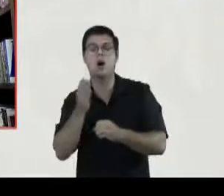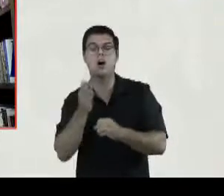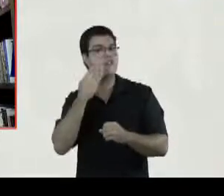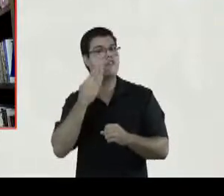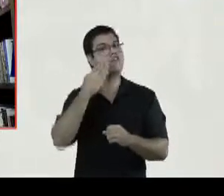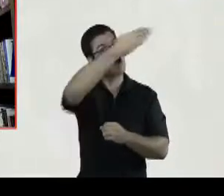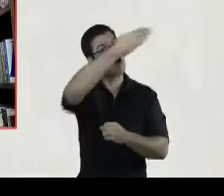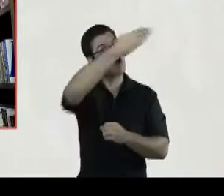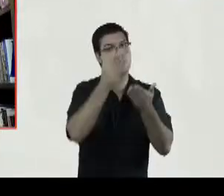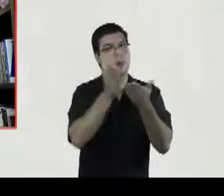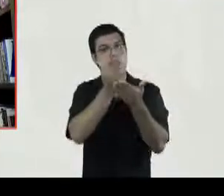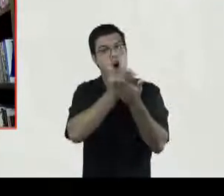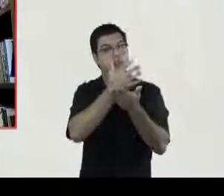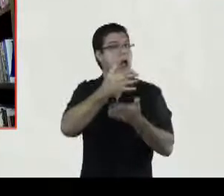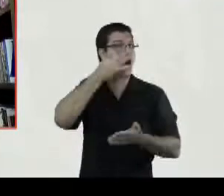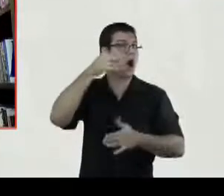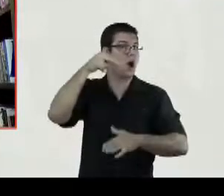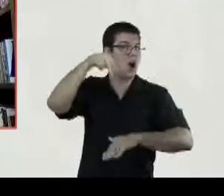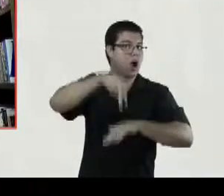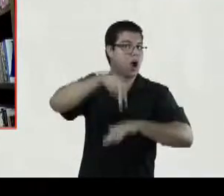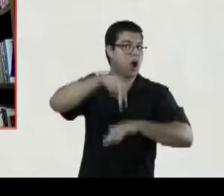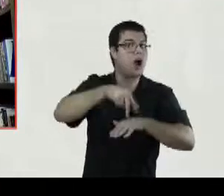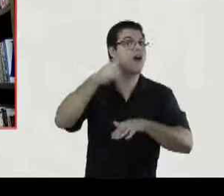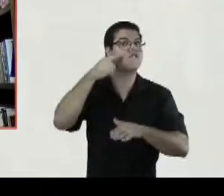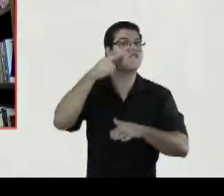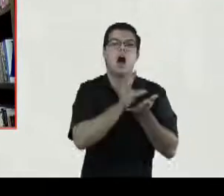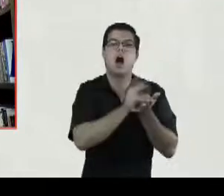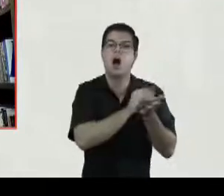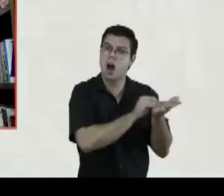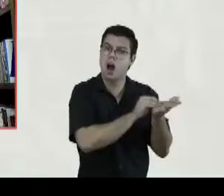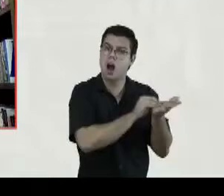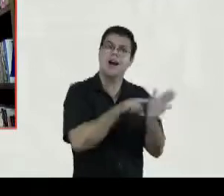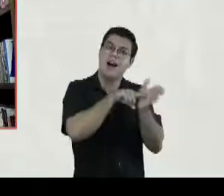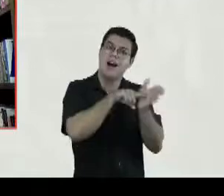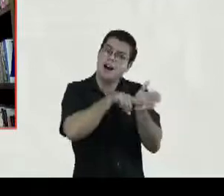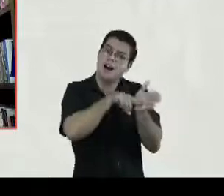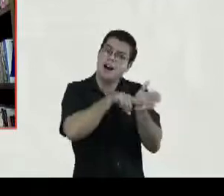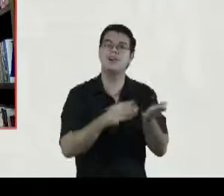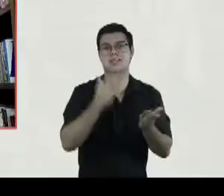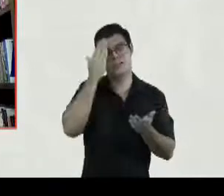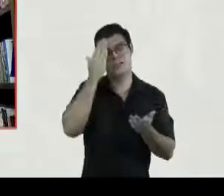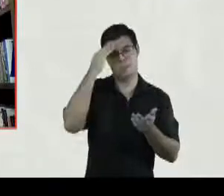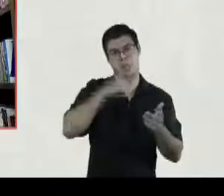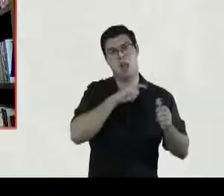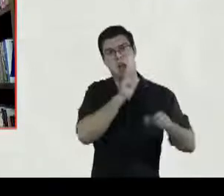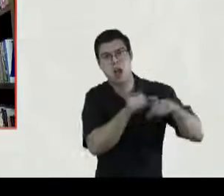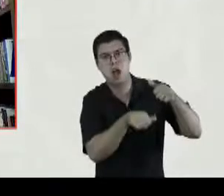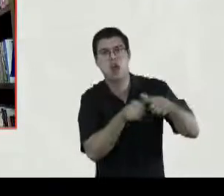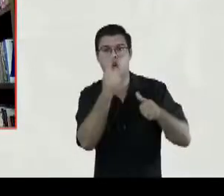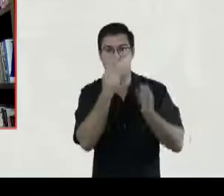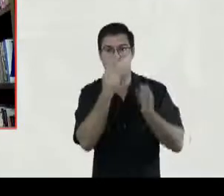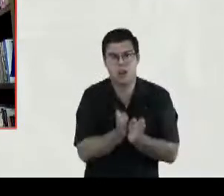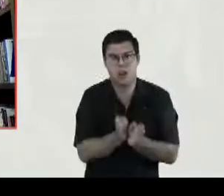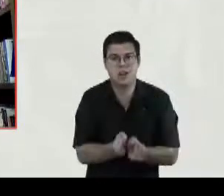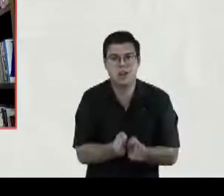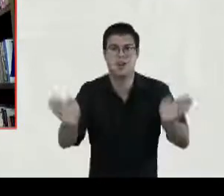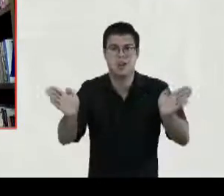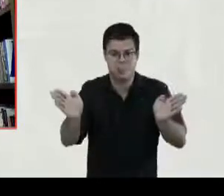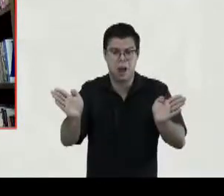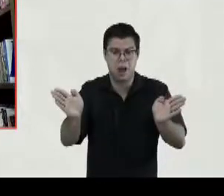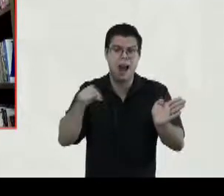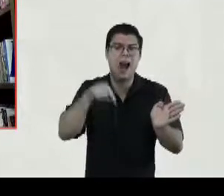trou là, on a rétroconverti dans les deux directions et au milieu, c'est pas fait, pas